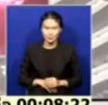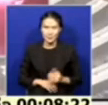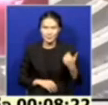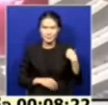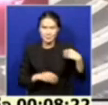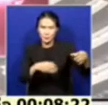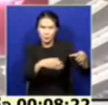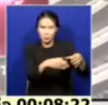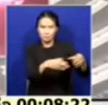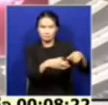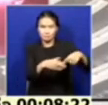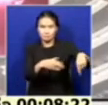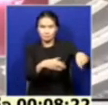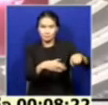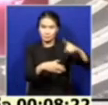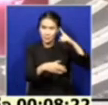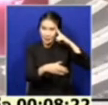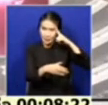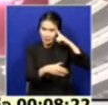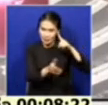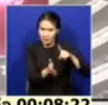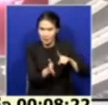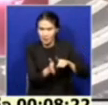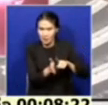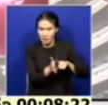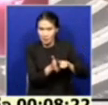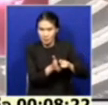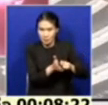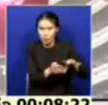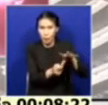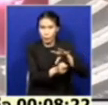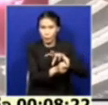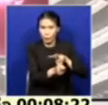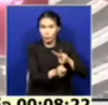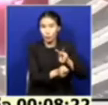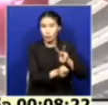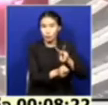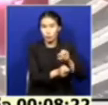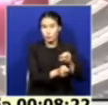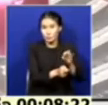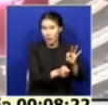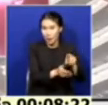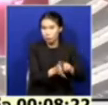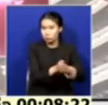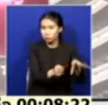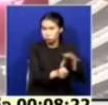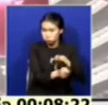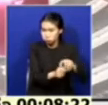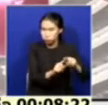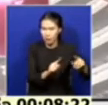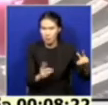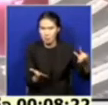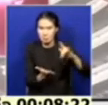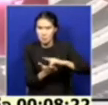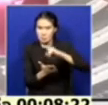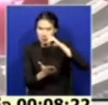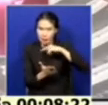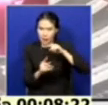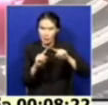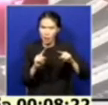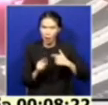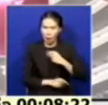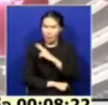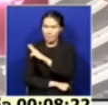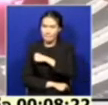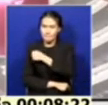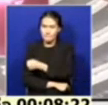ลับบ้านบ้านเกิดเมืองนอนแต่ขณะเดียวกันเราก็คงจะได้รับทราบเช่นกันว่าในจำนวน